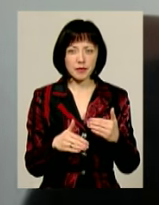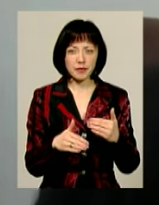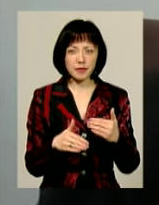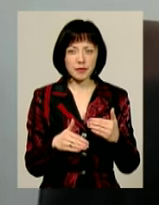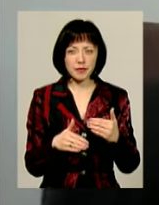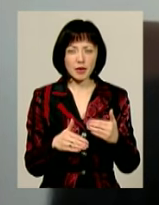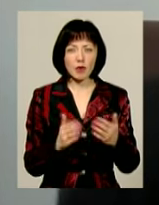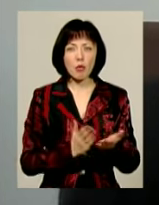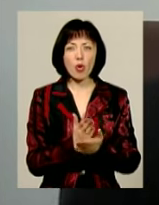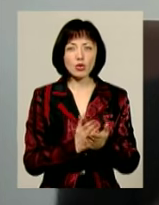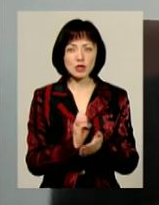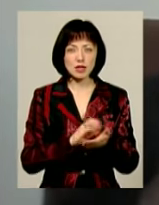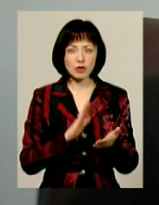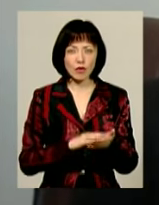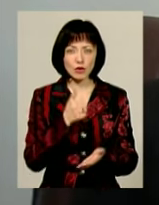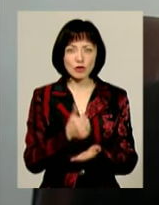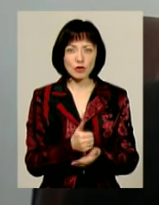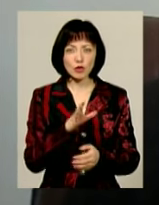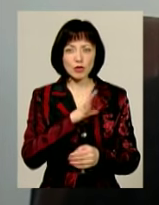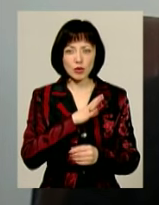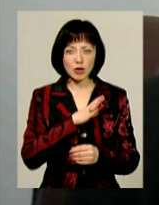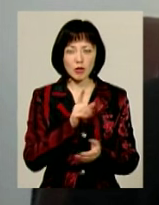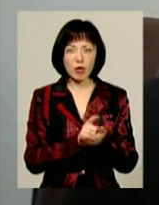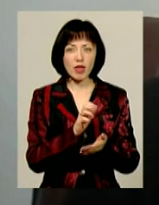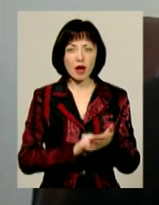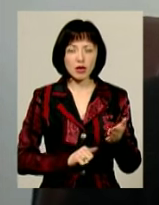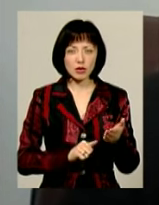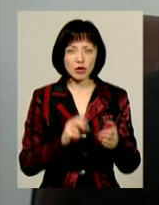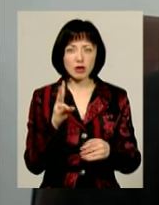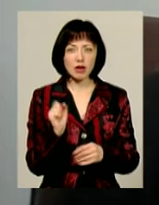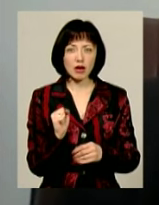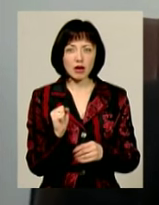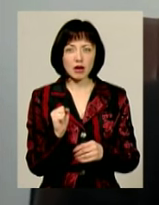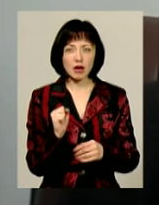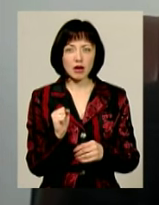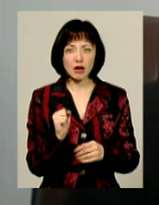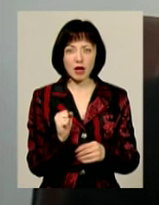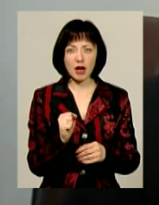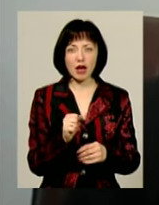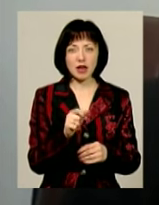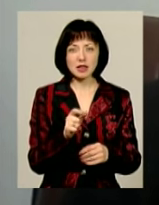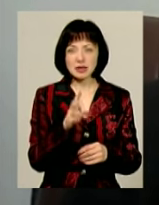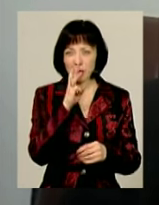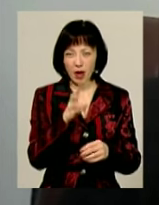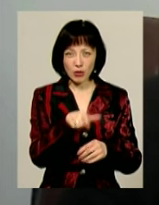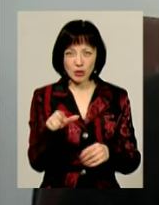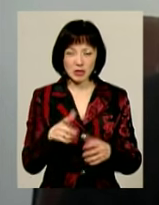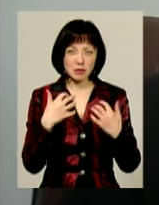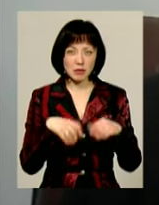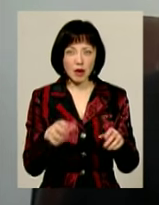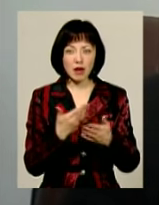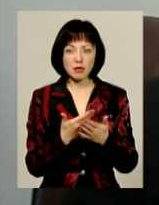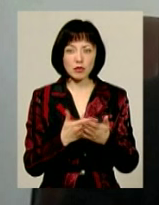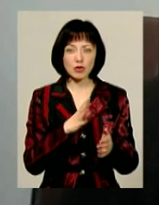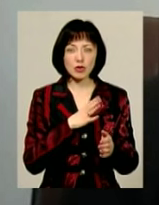адміністровані послуги, які в основному були складались при податка на фізичні особи, нас забрали. Нас було 75,